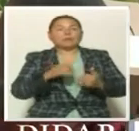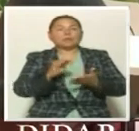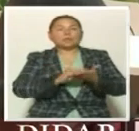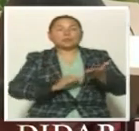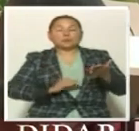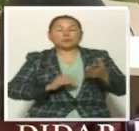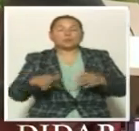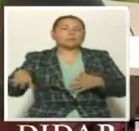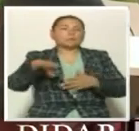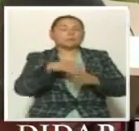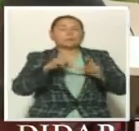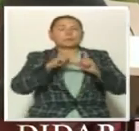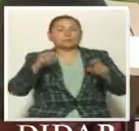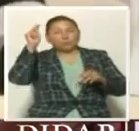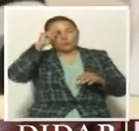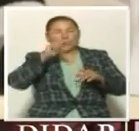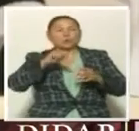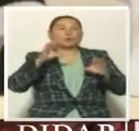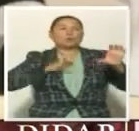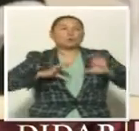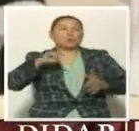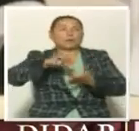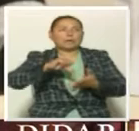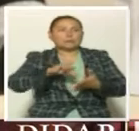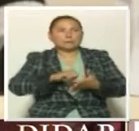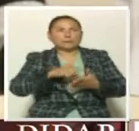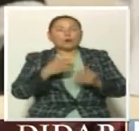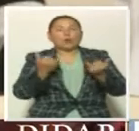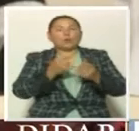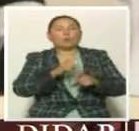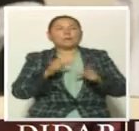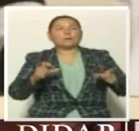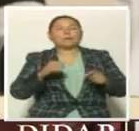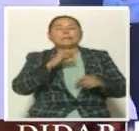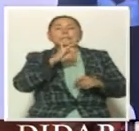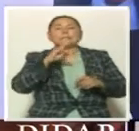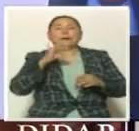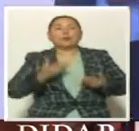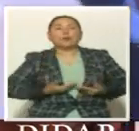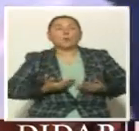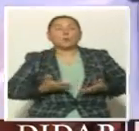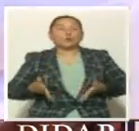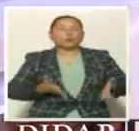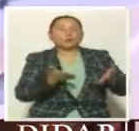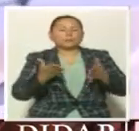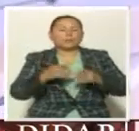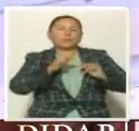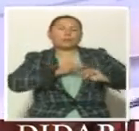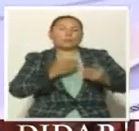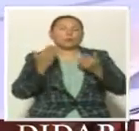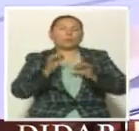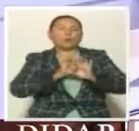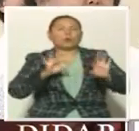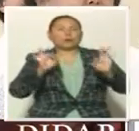жазушылар, мектеп оқушылары мен студенттер қатысты. Жиынға келген қонақтар Есенғали Раушановтың өмір жолы мен еңбектері туралы